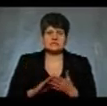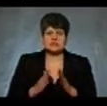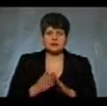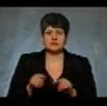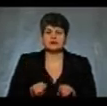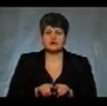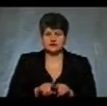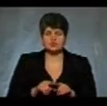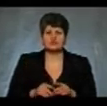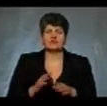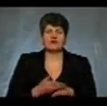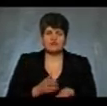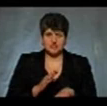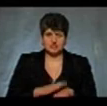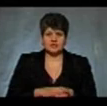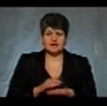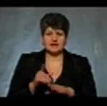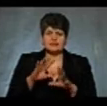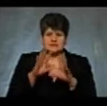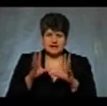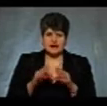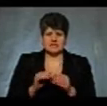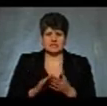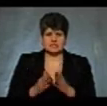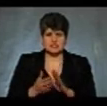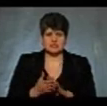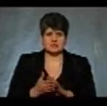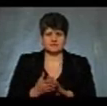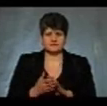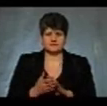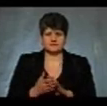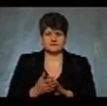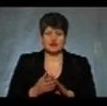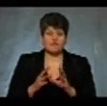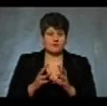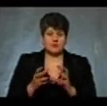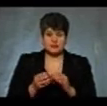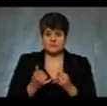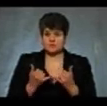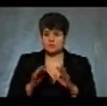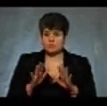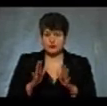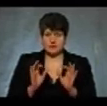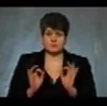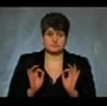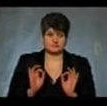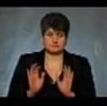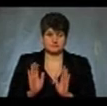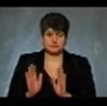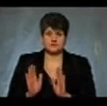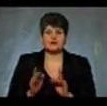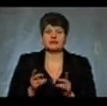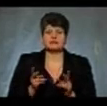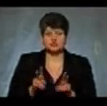також важкі, але їх загальний стан, в принципі, на сьогоднішній момент стабілізований. Він